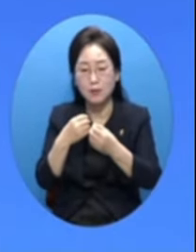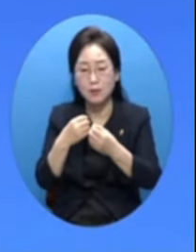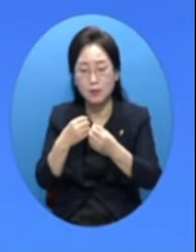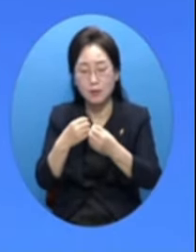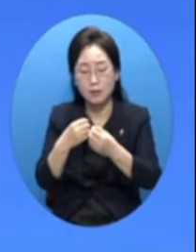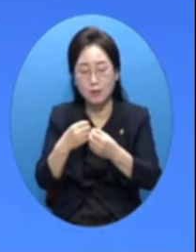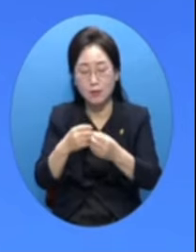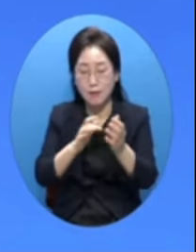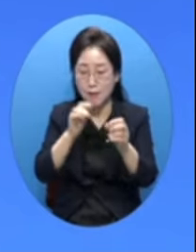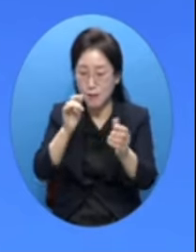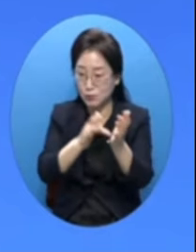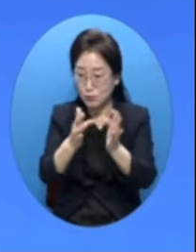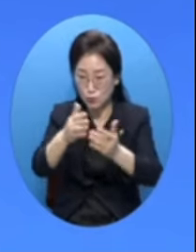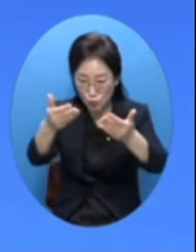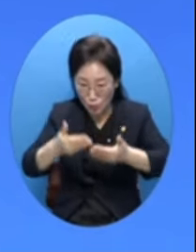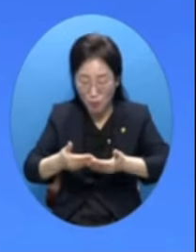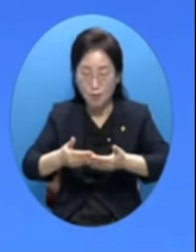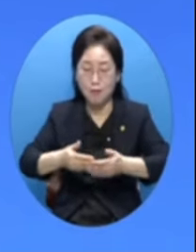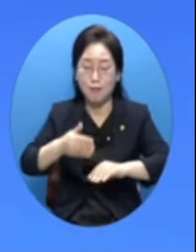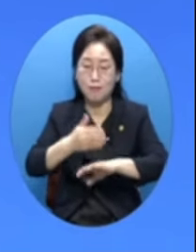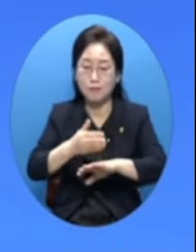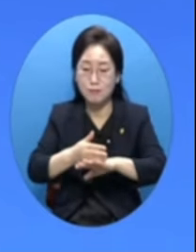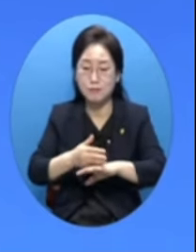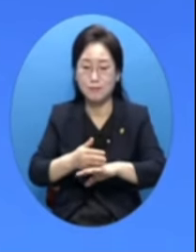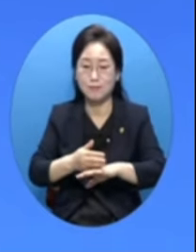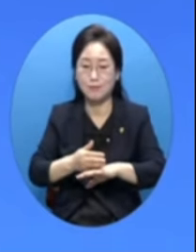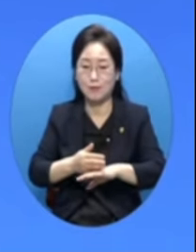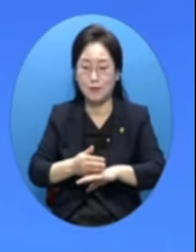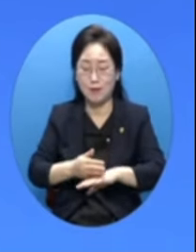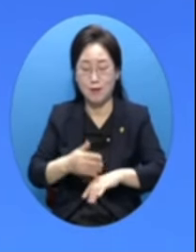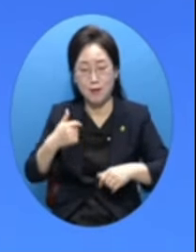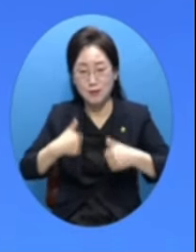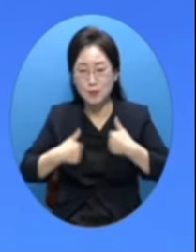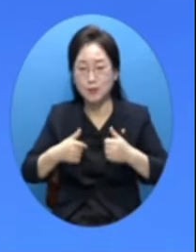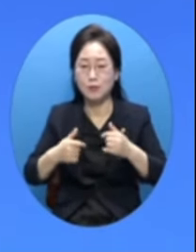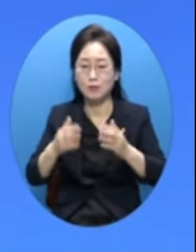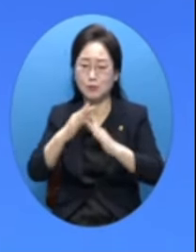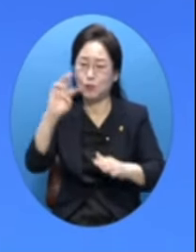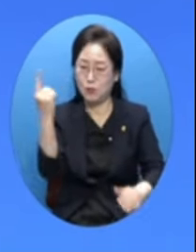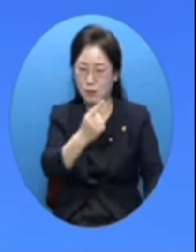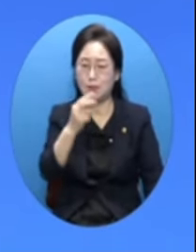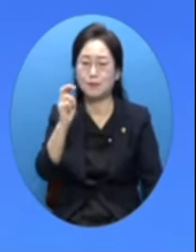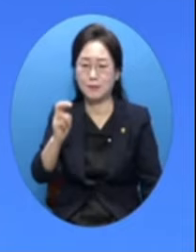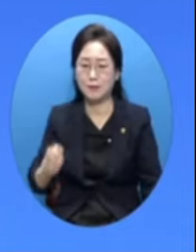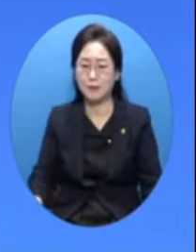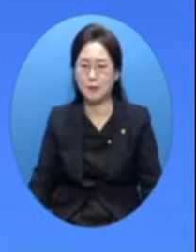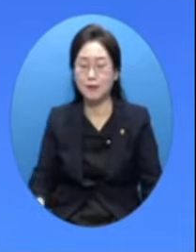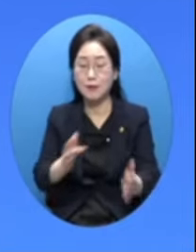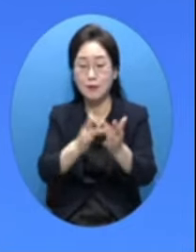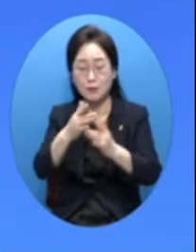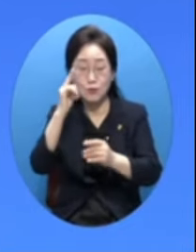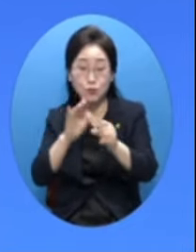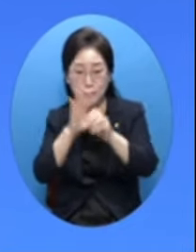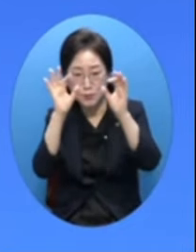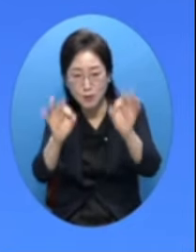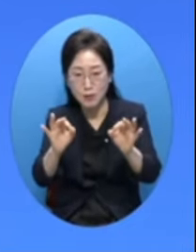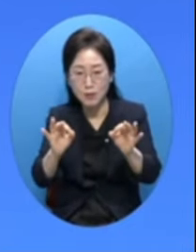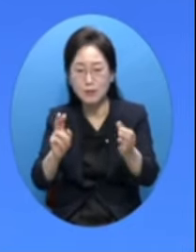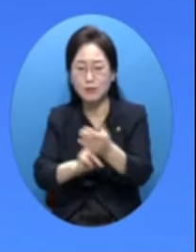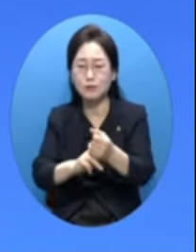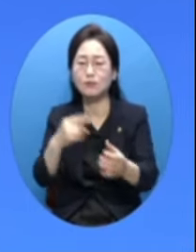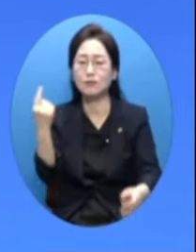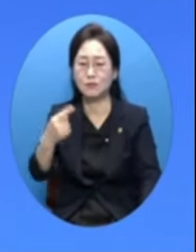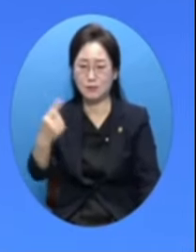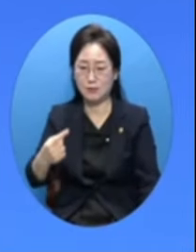예수님이 나눠준 귀한 음식으로 채우고 배불리 먹고 기뻐하며 집으로 돌아갔을 것입니다. 예수님이 불쌍해 보시면 이런 기적이